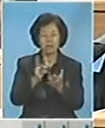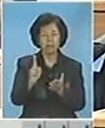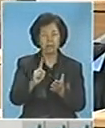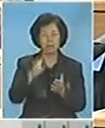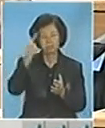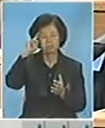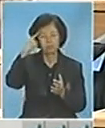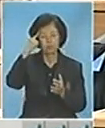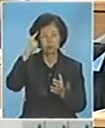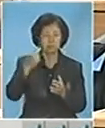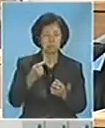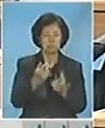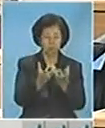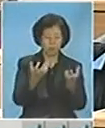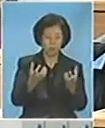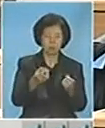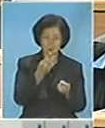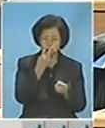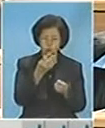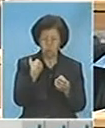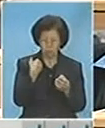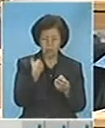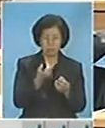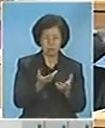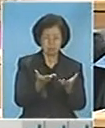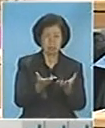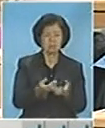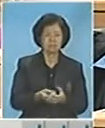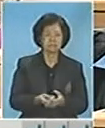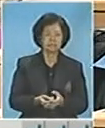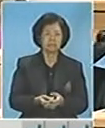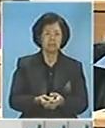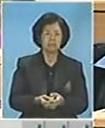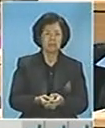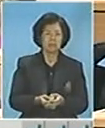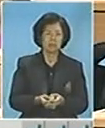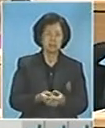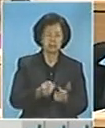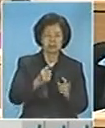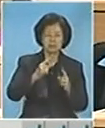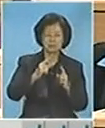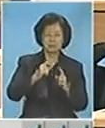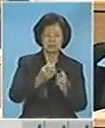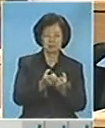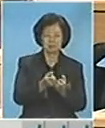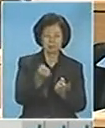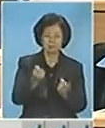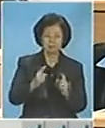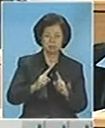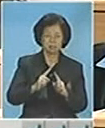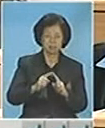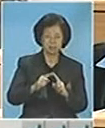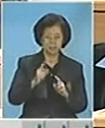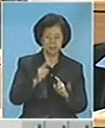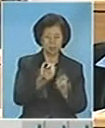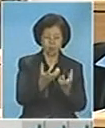ราบนะคะเพราะว่าผลงานที่ให้ดูนี่มีเพียงแค่นี้เองแล้วก็สิ่งที่เป็นผ